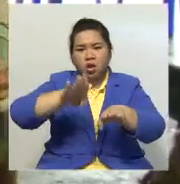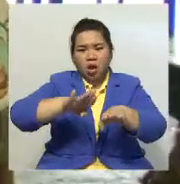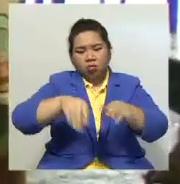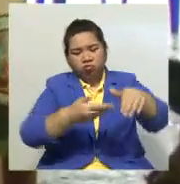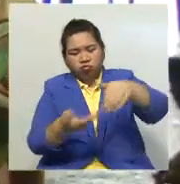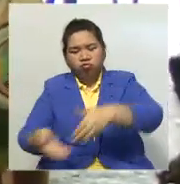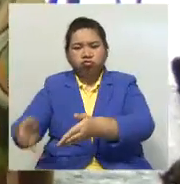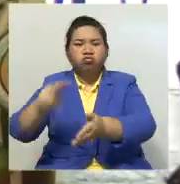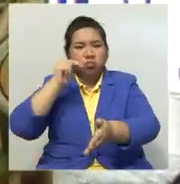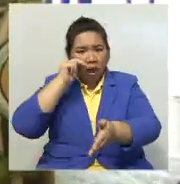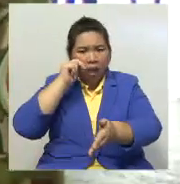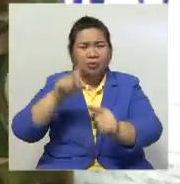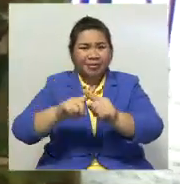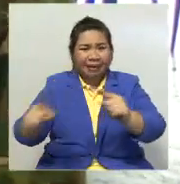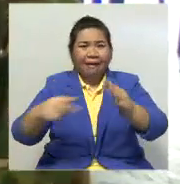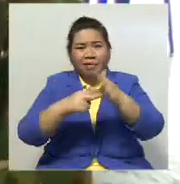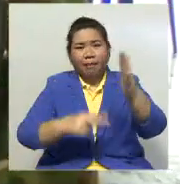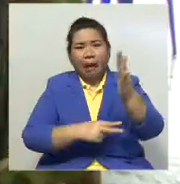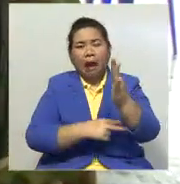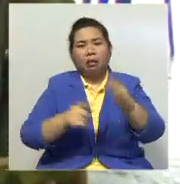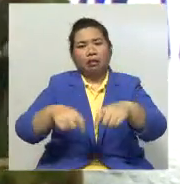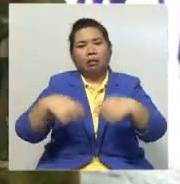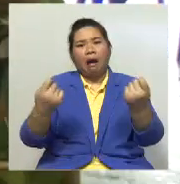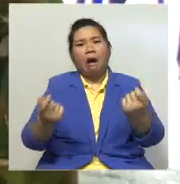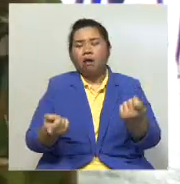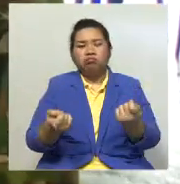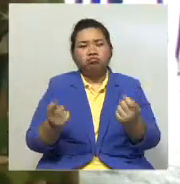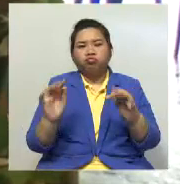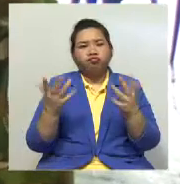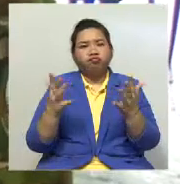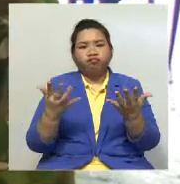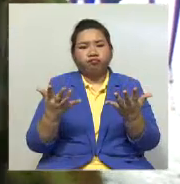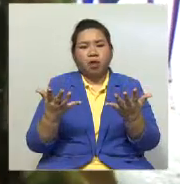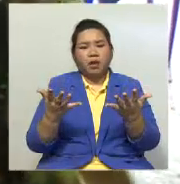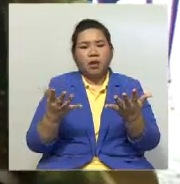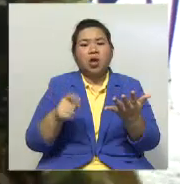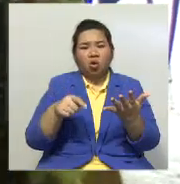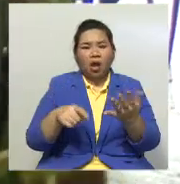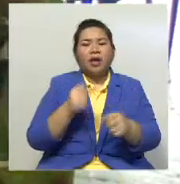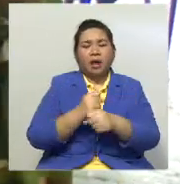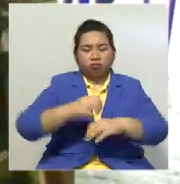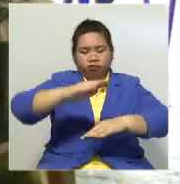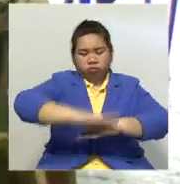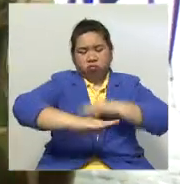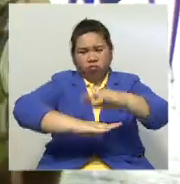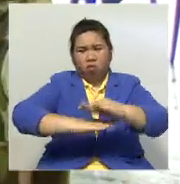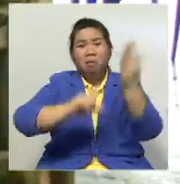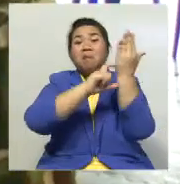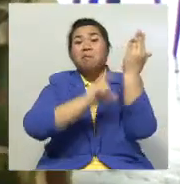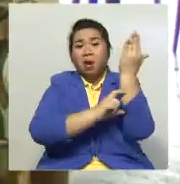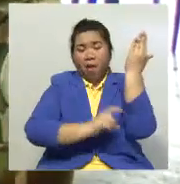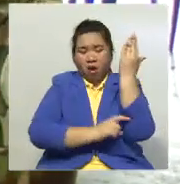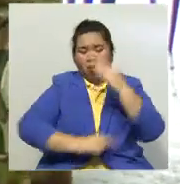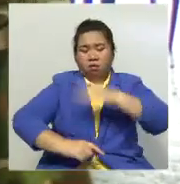ยซึ่งสะพานเนี่ยถูกกระแสน้ำพัดพาทำลายจนเราต้องต่อสะพานใหม่เป็นสะพานไม้ไผ่แบบง่ายๆนะฮ